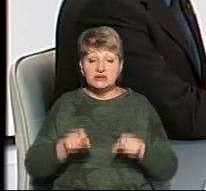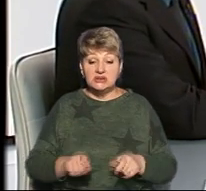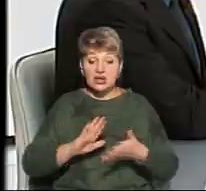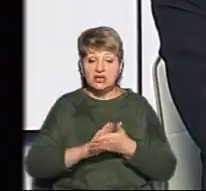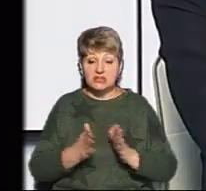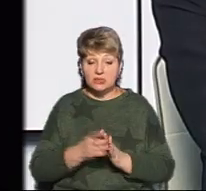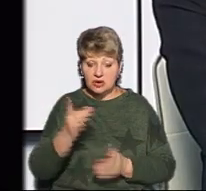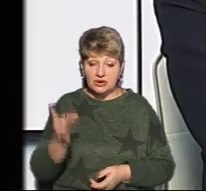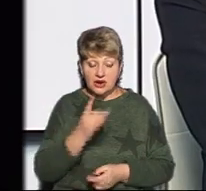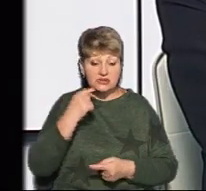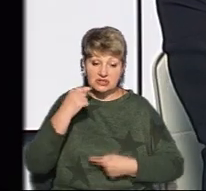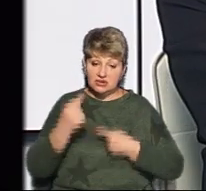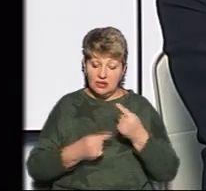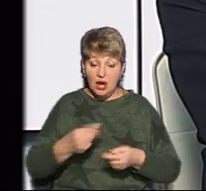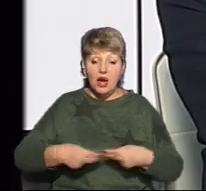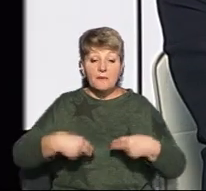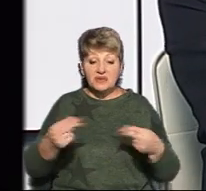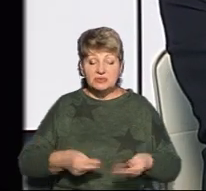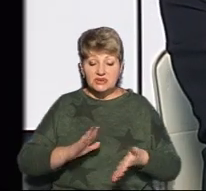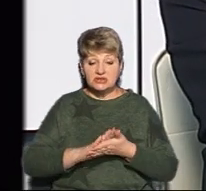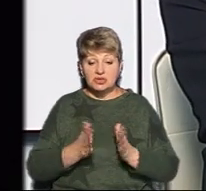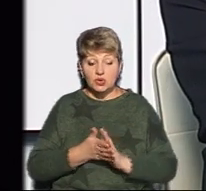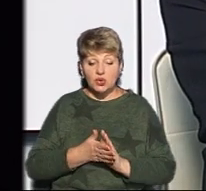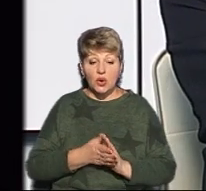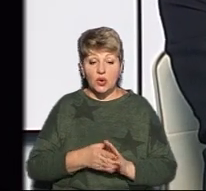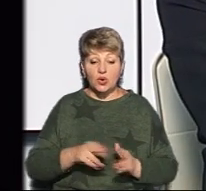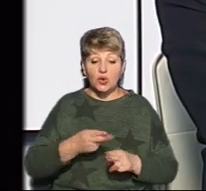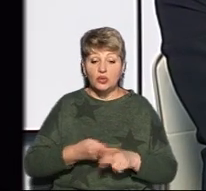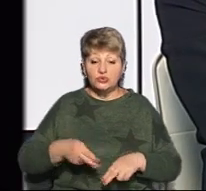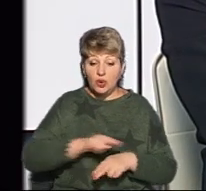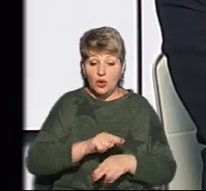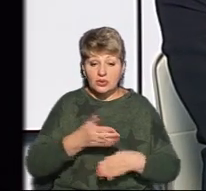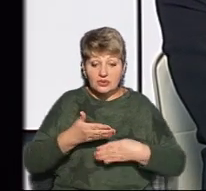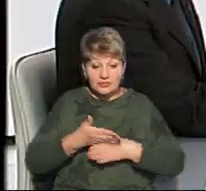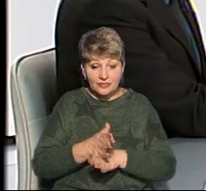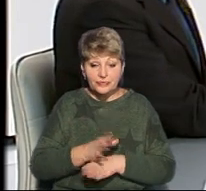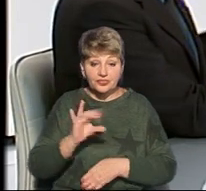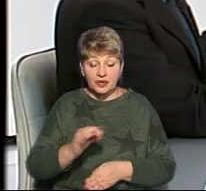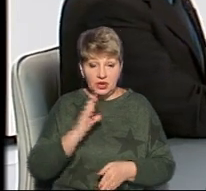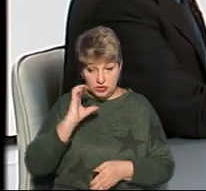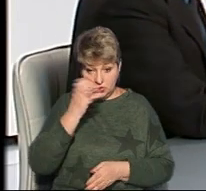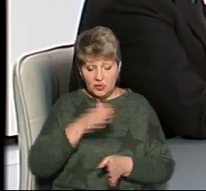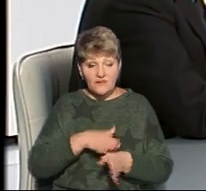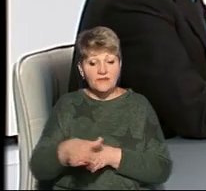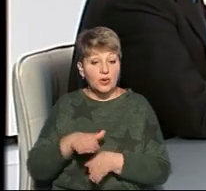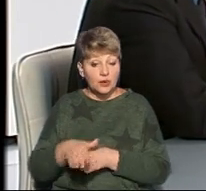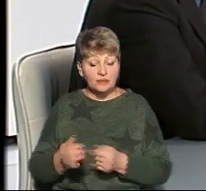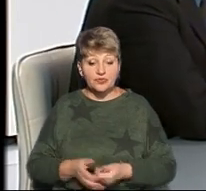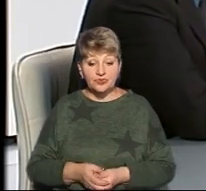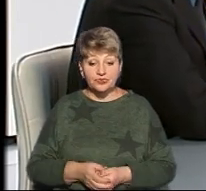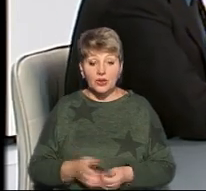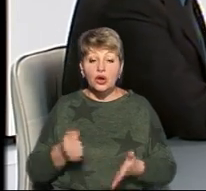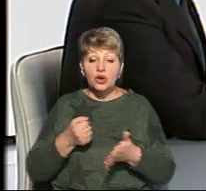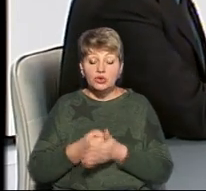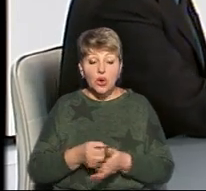і назавжди. Підписати договір реструктуризації боргу і сумлінно його виконувати. До кого ви звертались? Хто має вам в